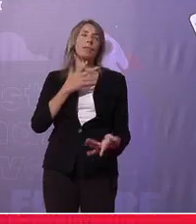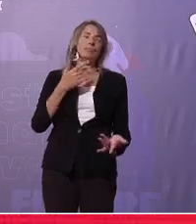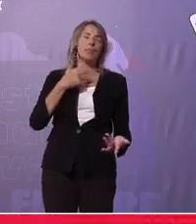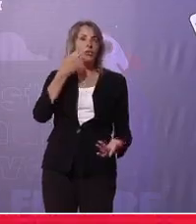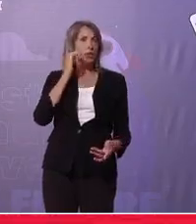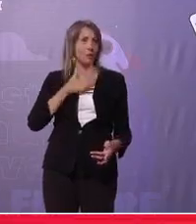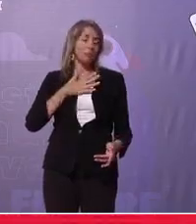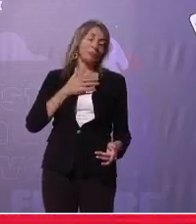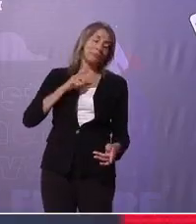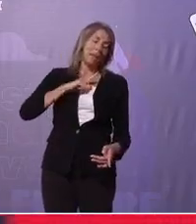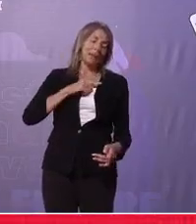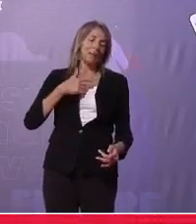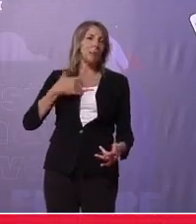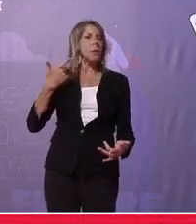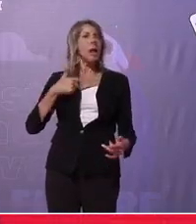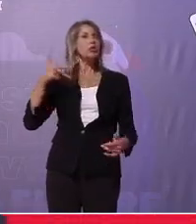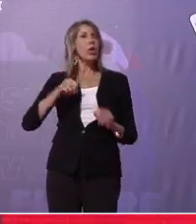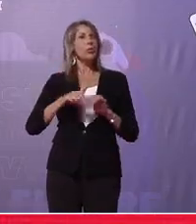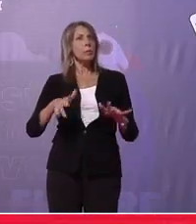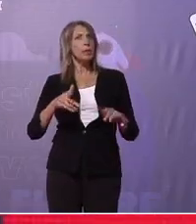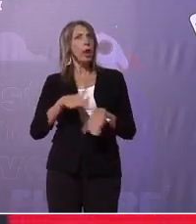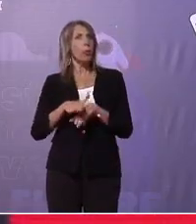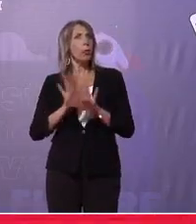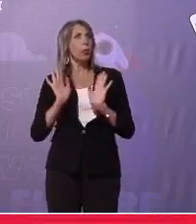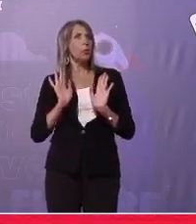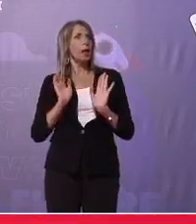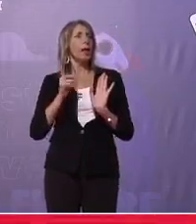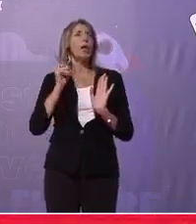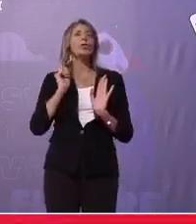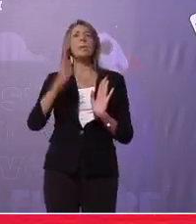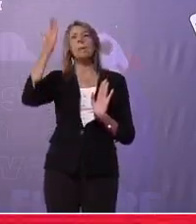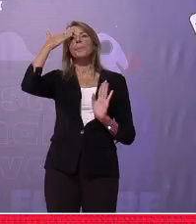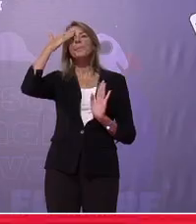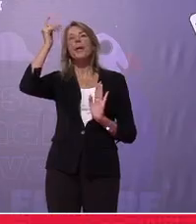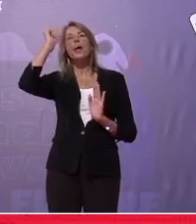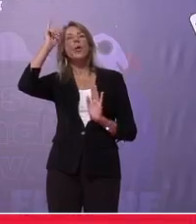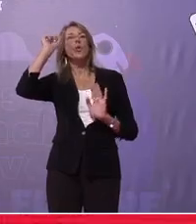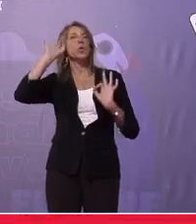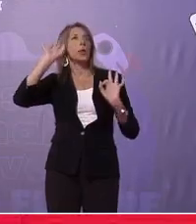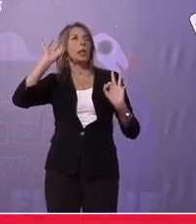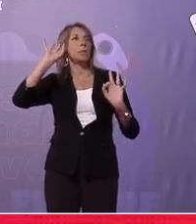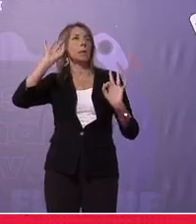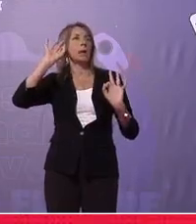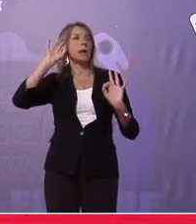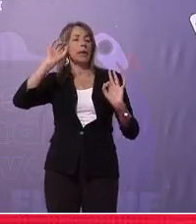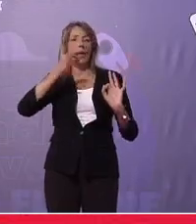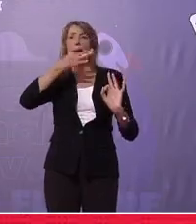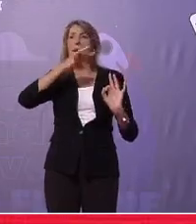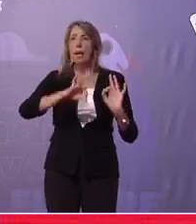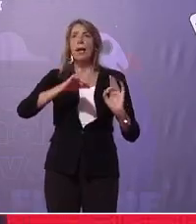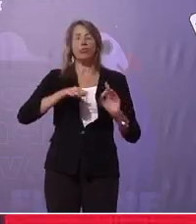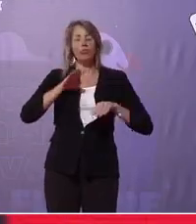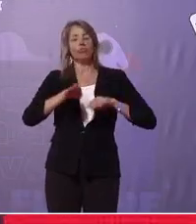che si muovono su sui social media eccetera Ebbene dobbiamo fare in modo che culturalmente con manifestazioni di questo tipo se sia in grado di andare avanti tutti